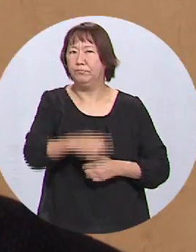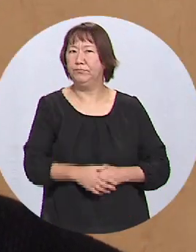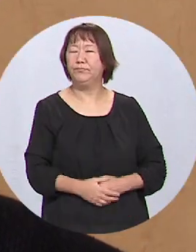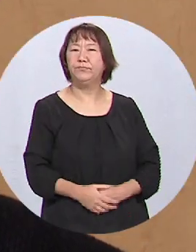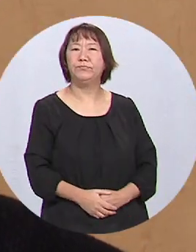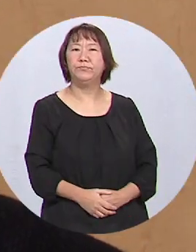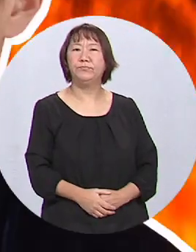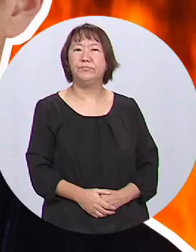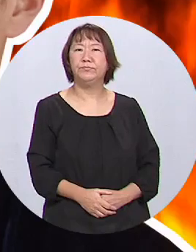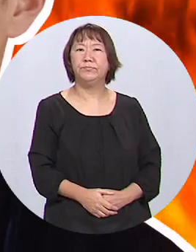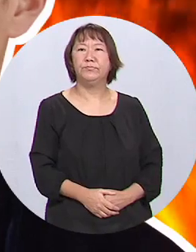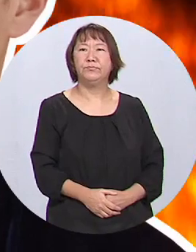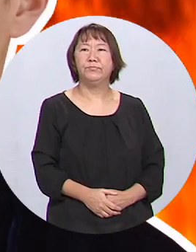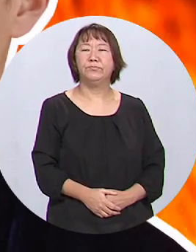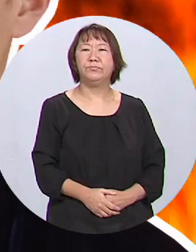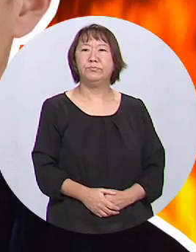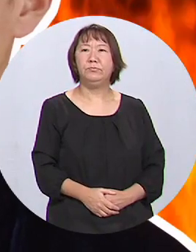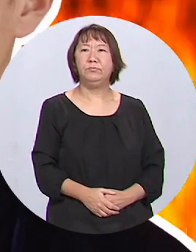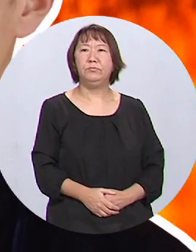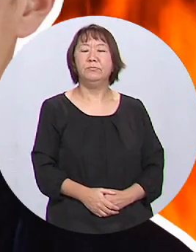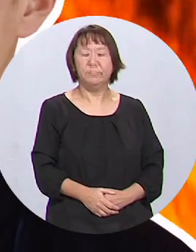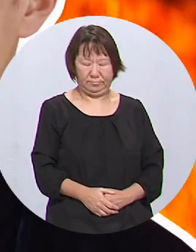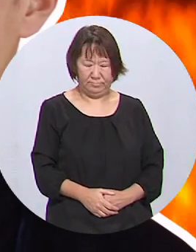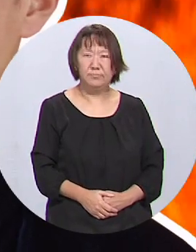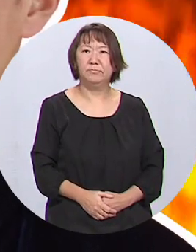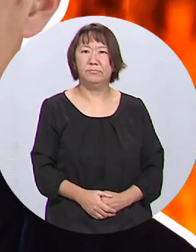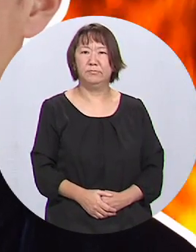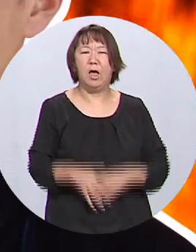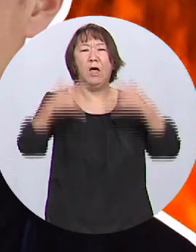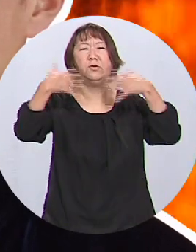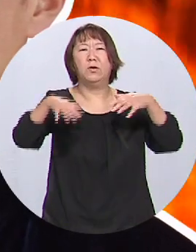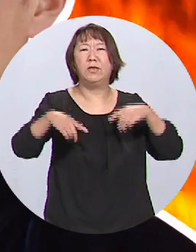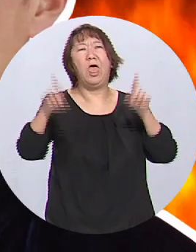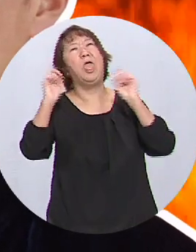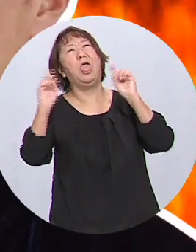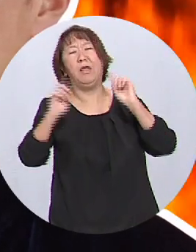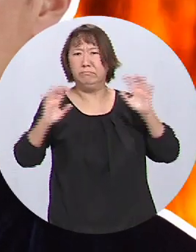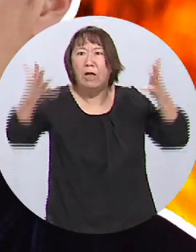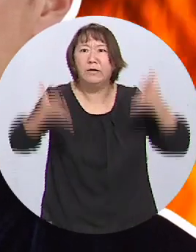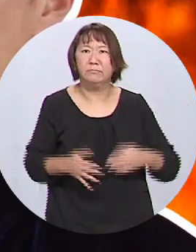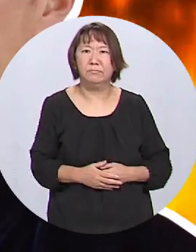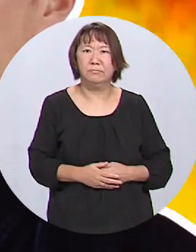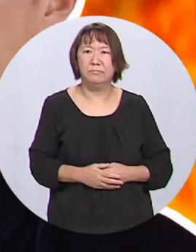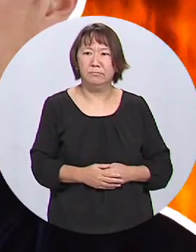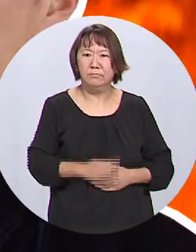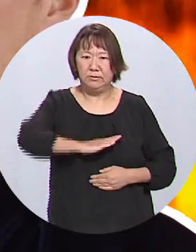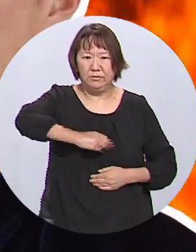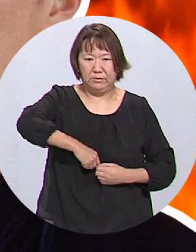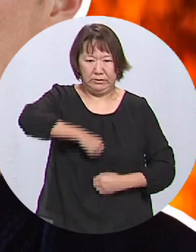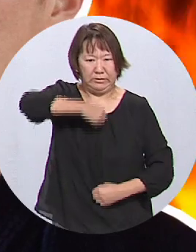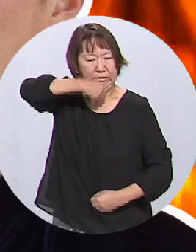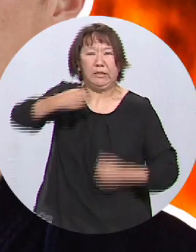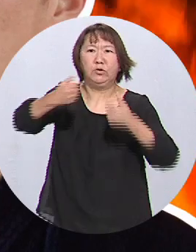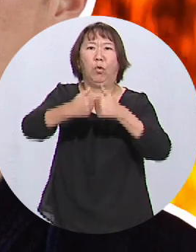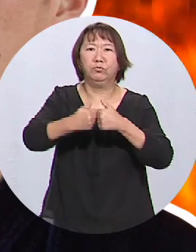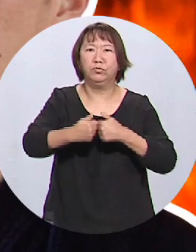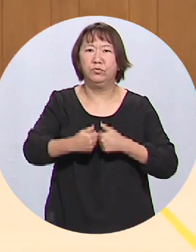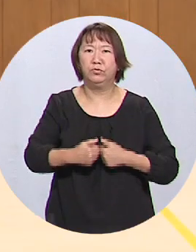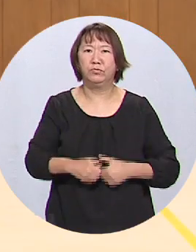い、 今回は一切おふざけなしの真剣勝負、いざ対決です。